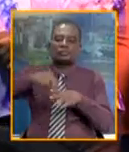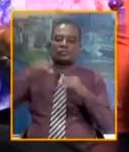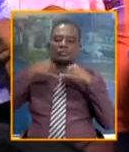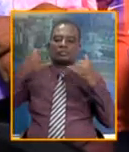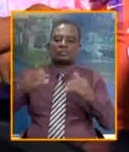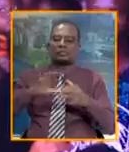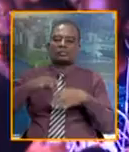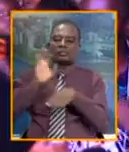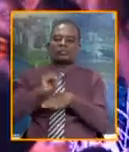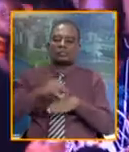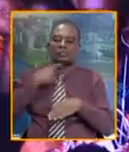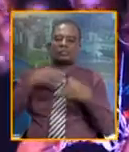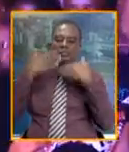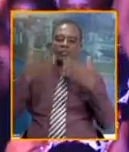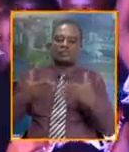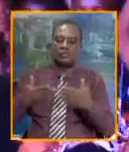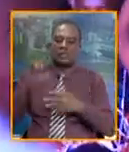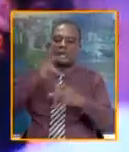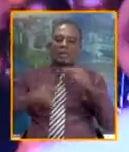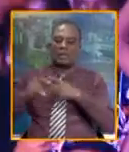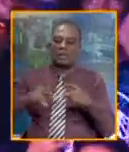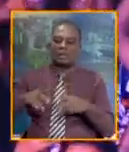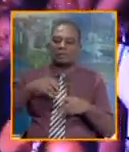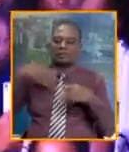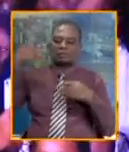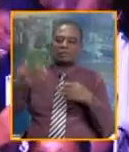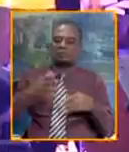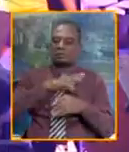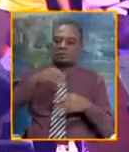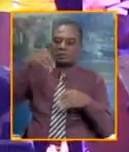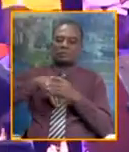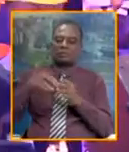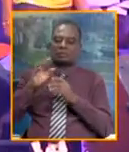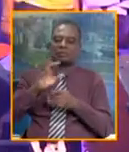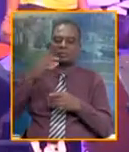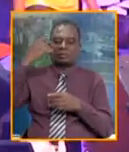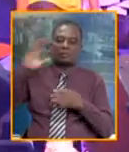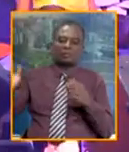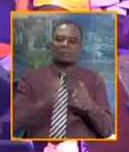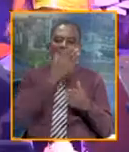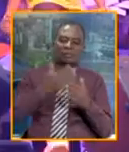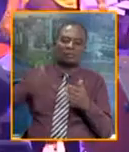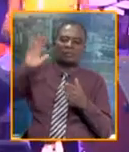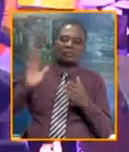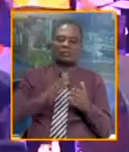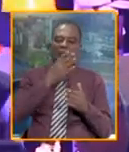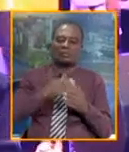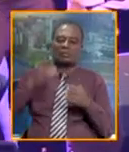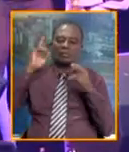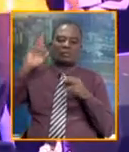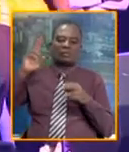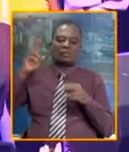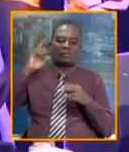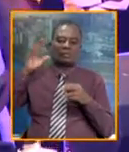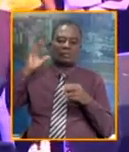dire infiniment merci. Les populations du Bafin se sont retrouvées dans la soirée pour le concert du Mola, histoire de